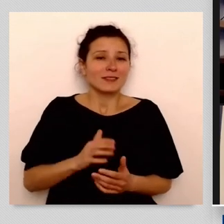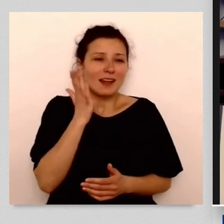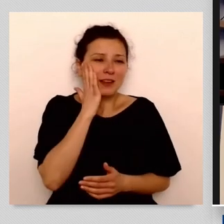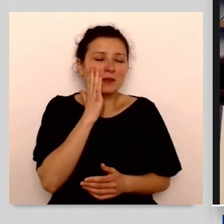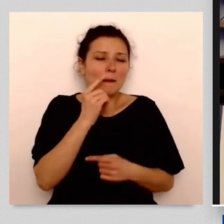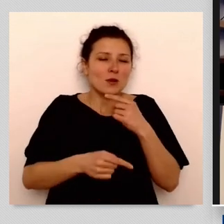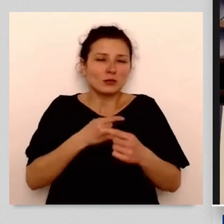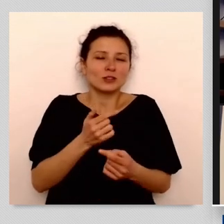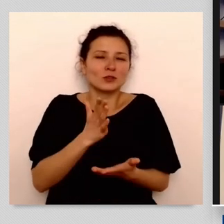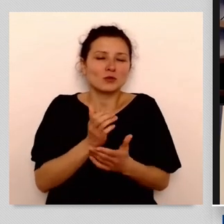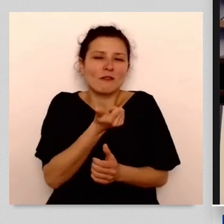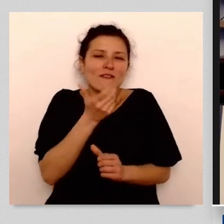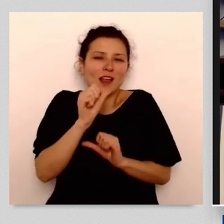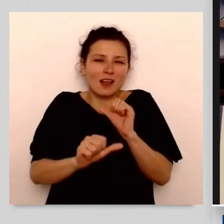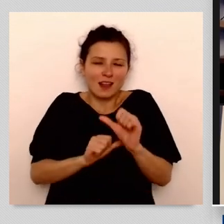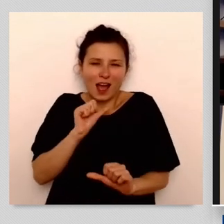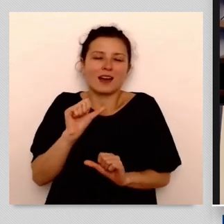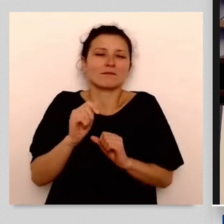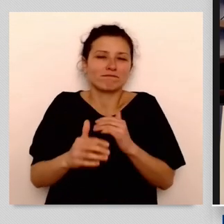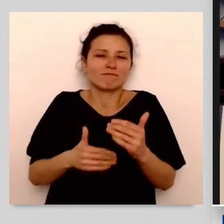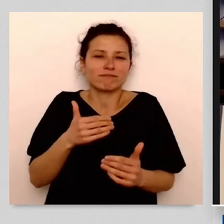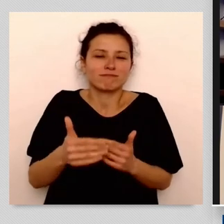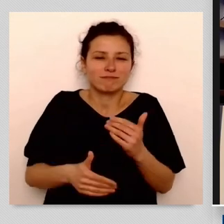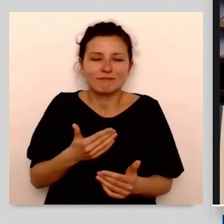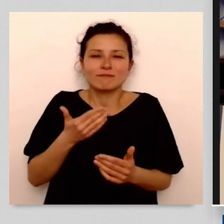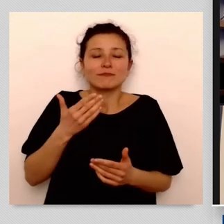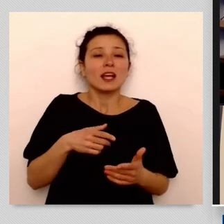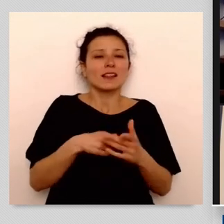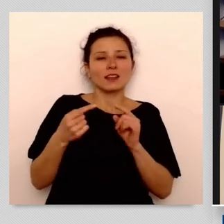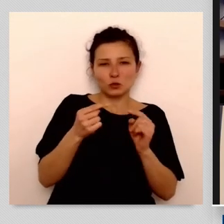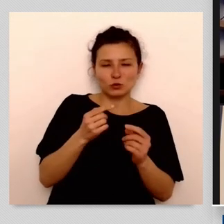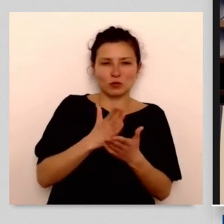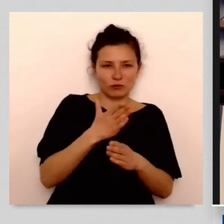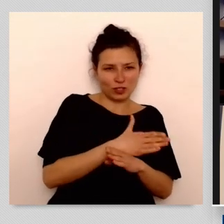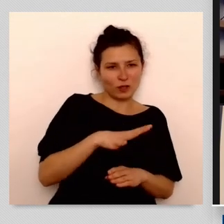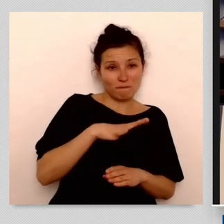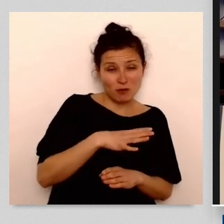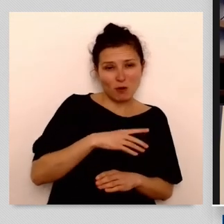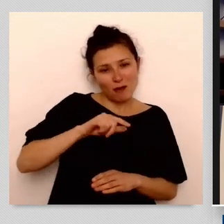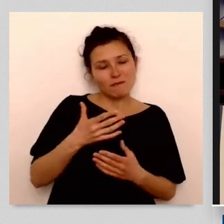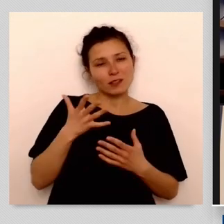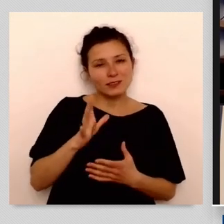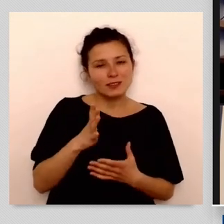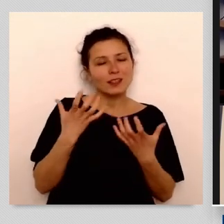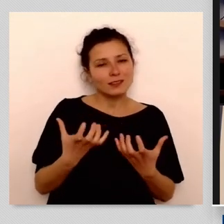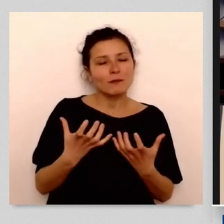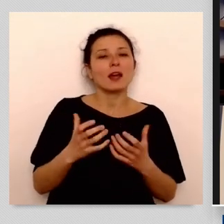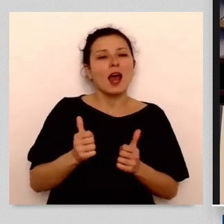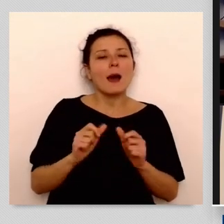lat i też te dyskusje w pewnych środowiskach już były obecne, ale chcemy je no, wzmocnić, włączyć w to całe